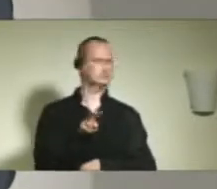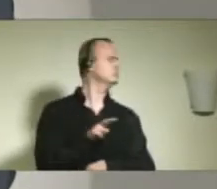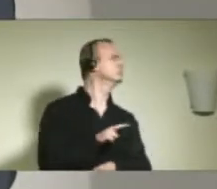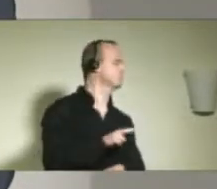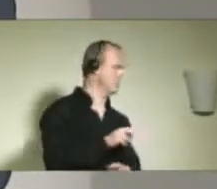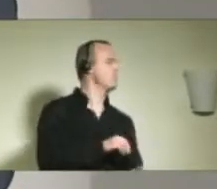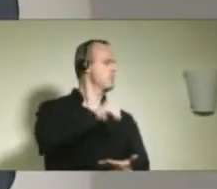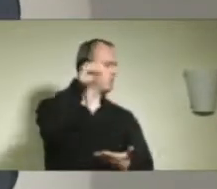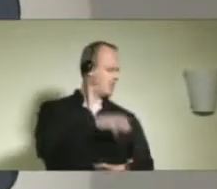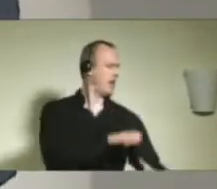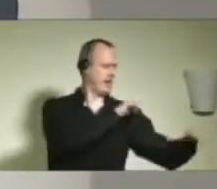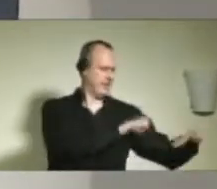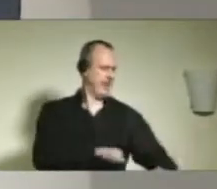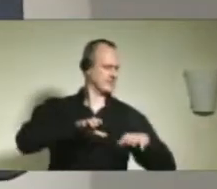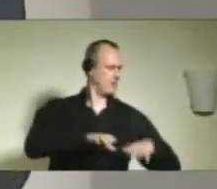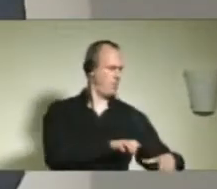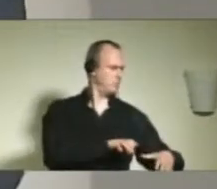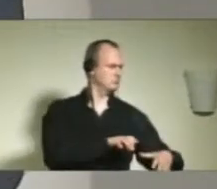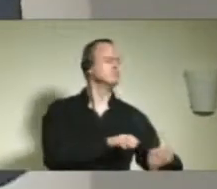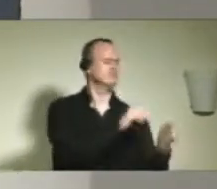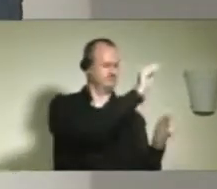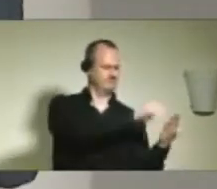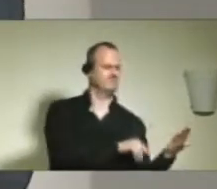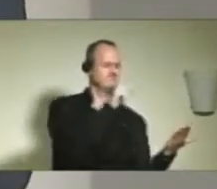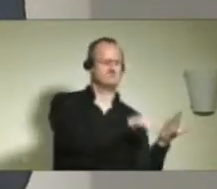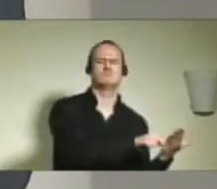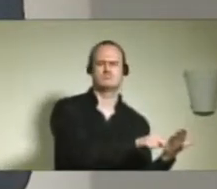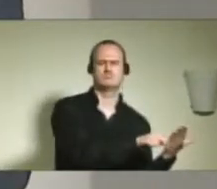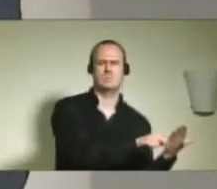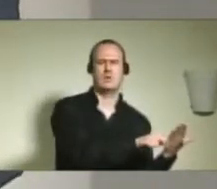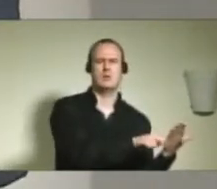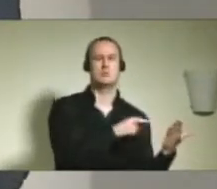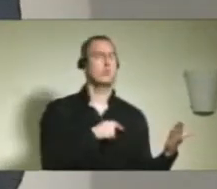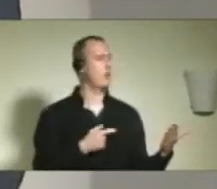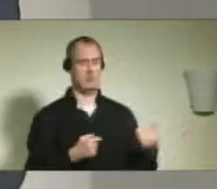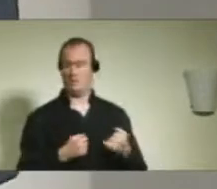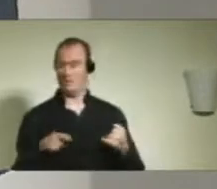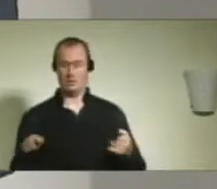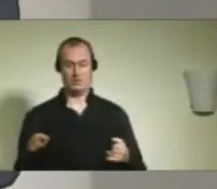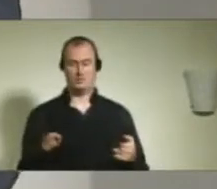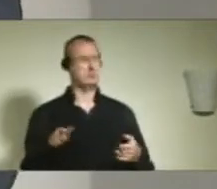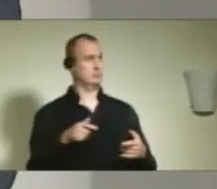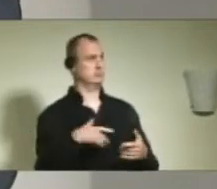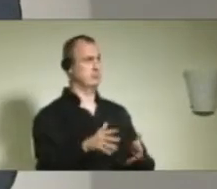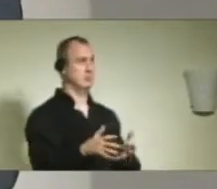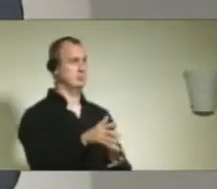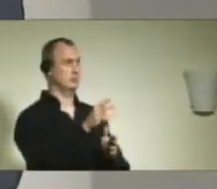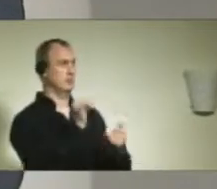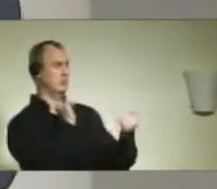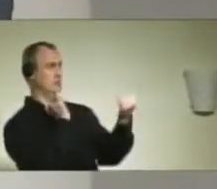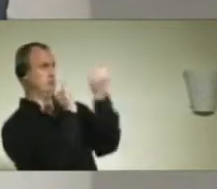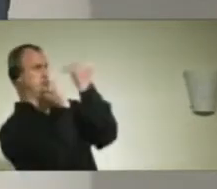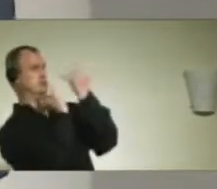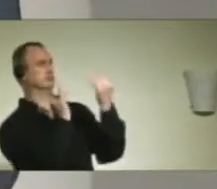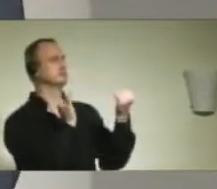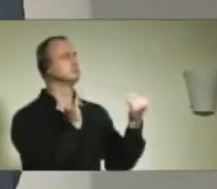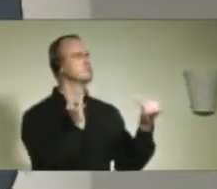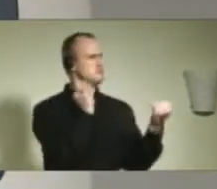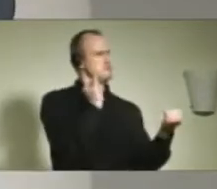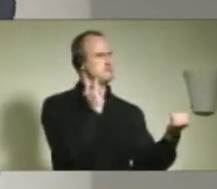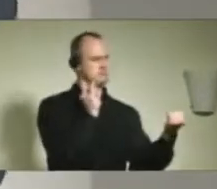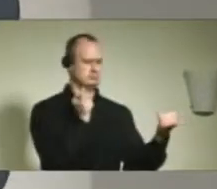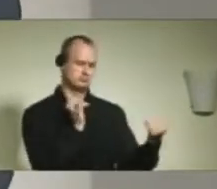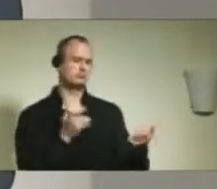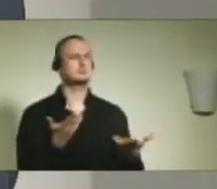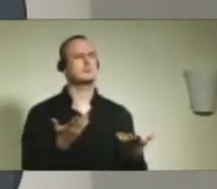d'action qui essaie de mener la lutte politique avec les partis politiques qu'on rencontre, mener le débat à